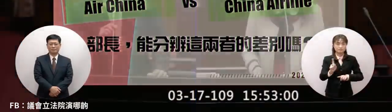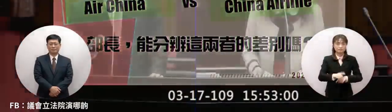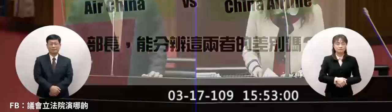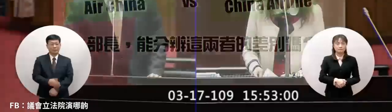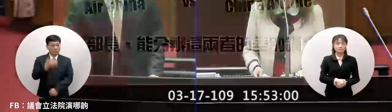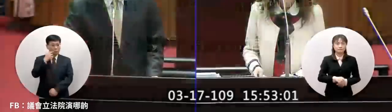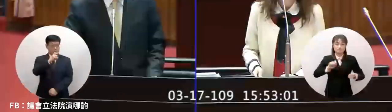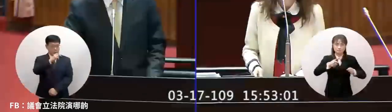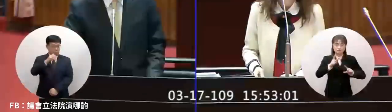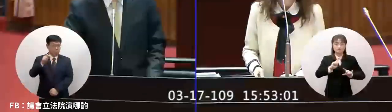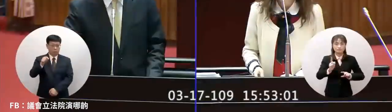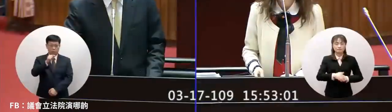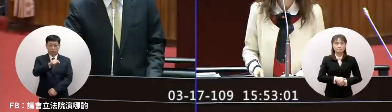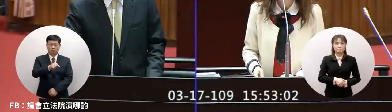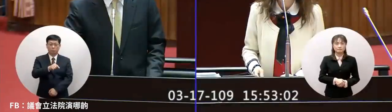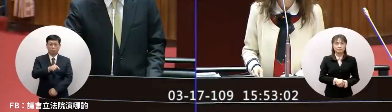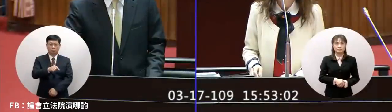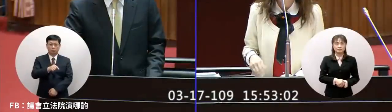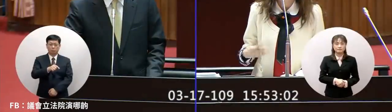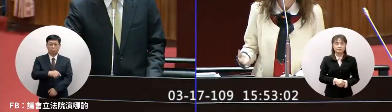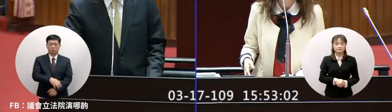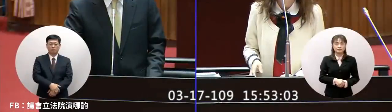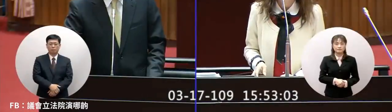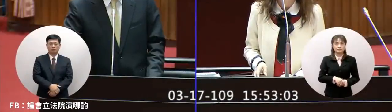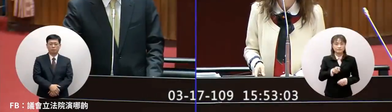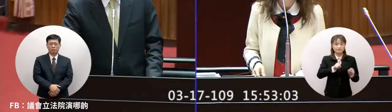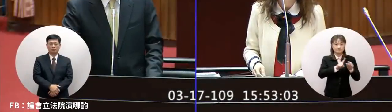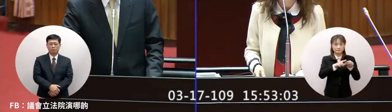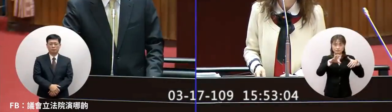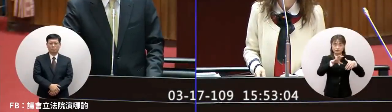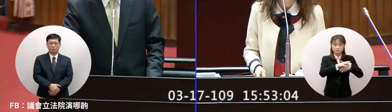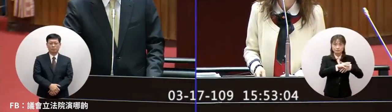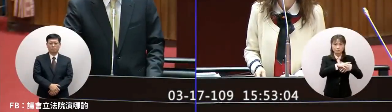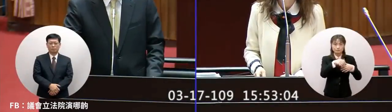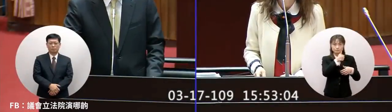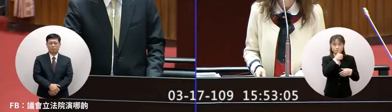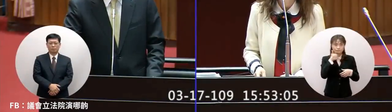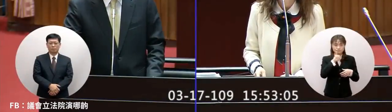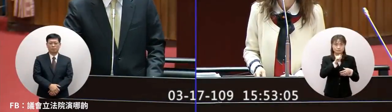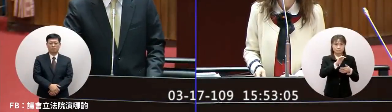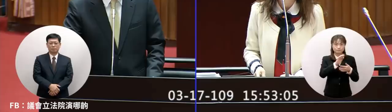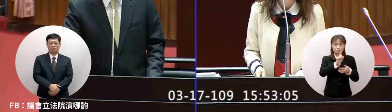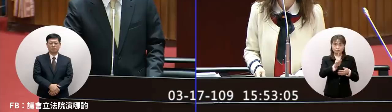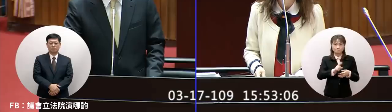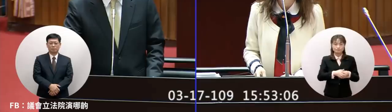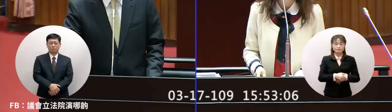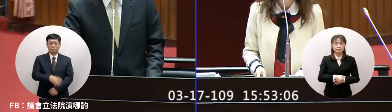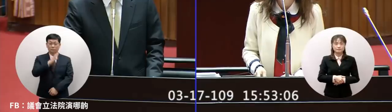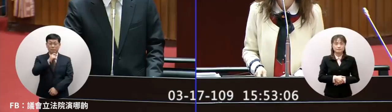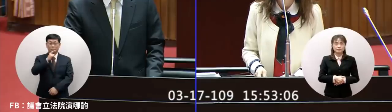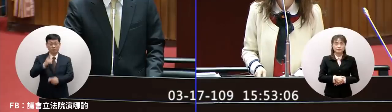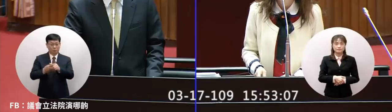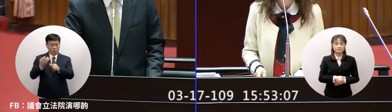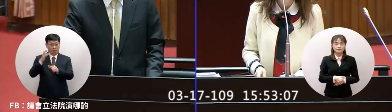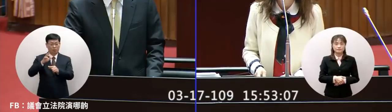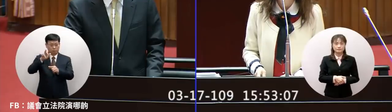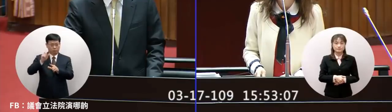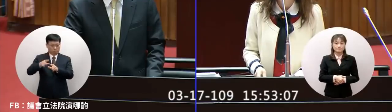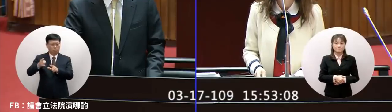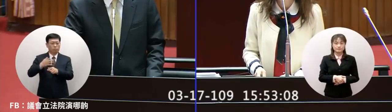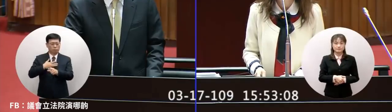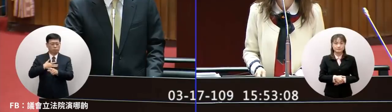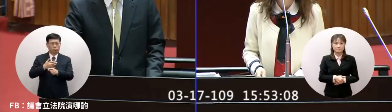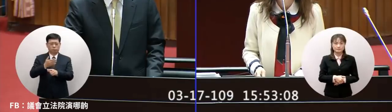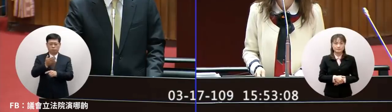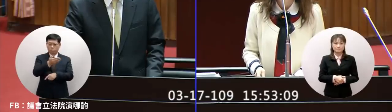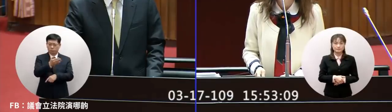当然英文的 他们的中文翻译是 China Airline 是我们的中华航空公